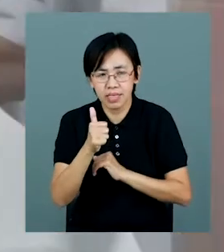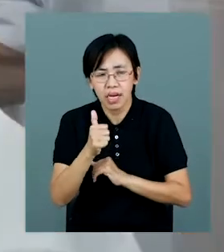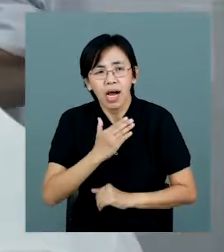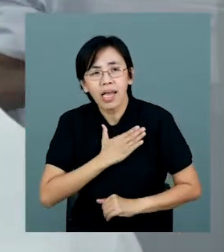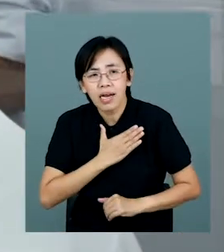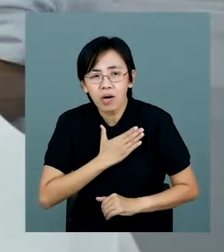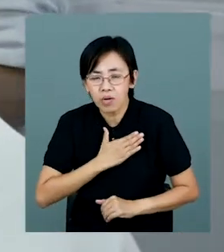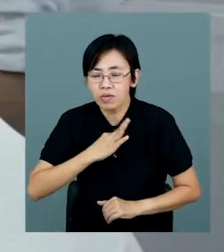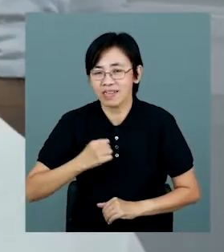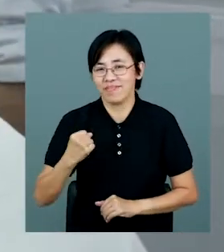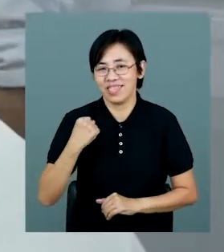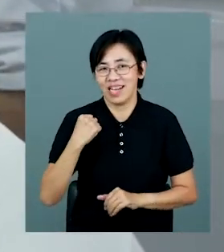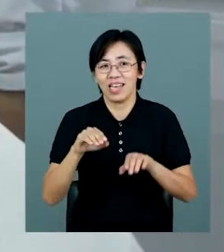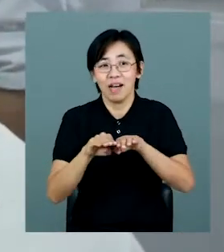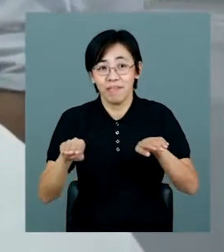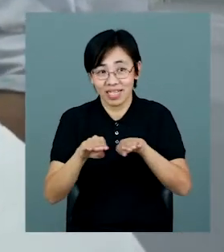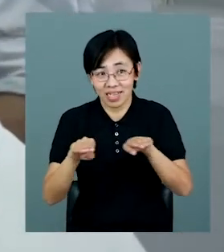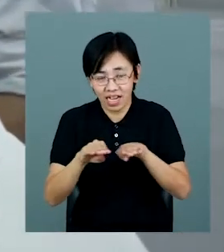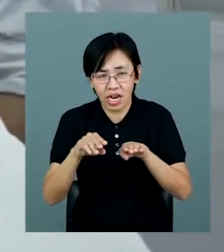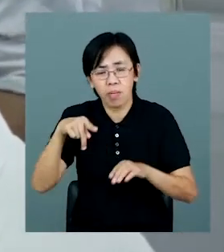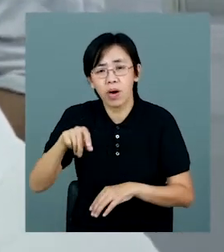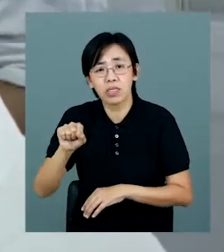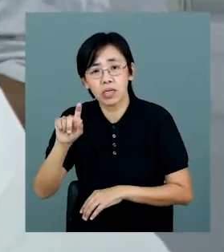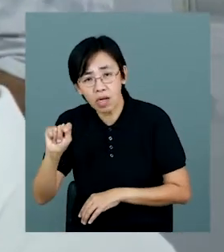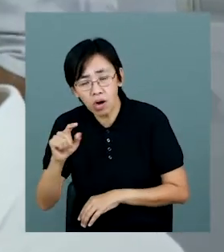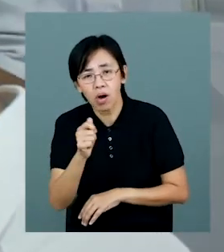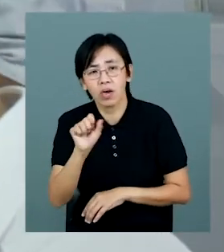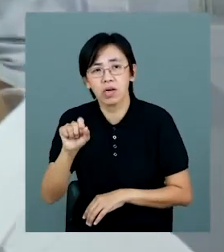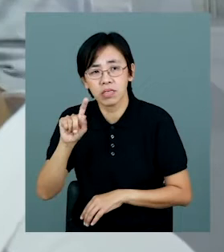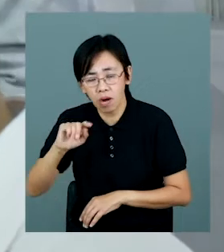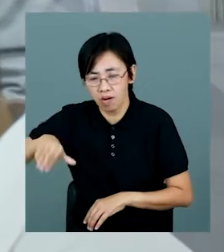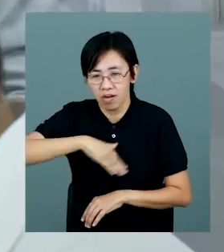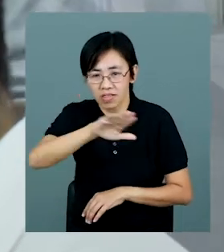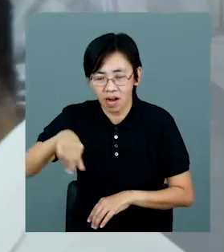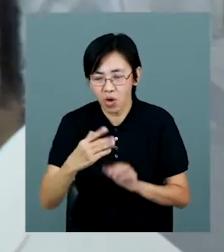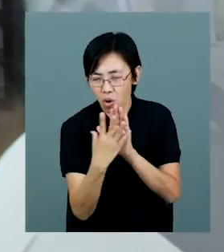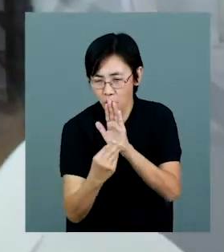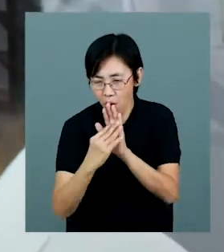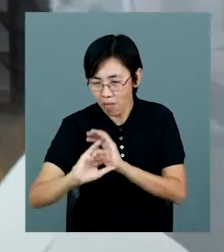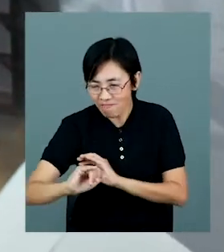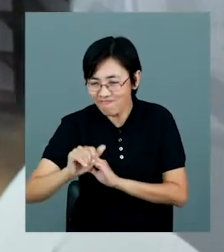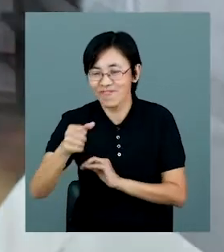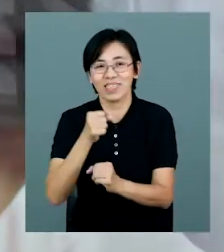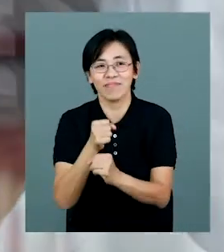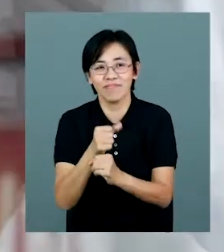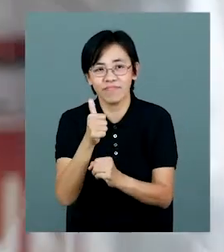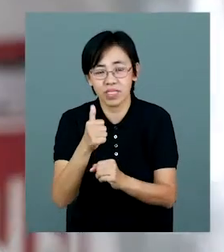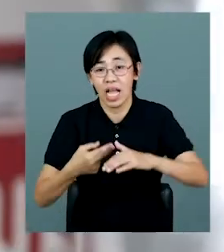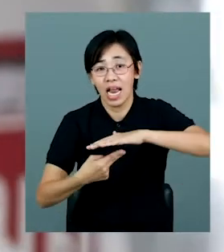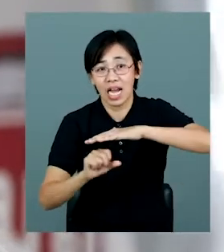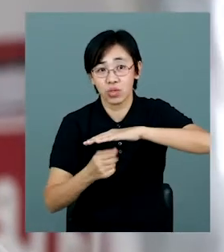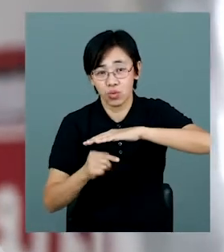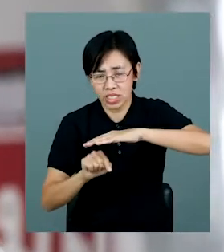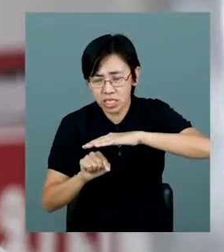มันทำให้เราค่อนข้างเหมือนมั่นใจในมาตรฐานว่าอย่างน้อยพสต.อสต.ทุกคนจะต้องผ่านการอบรมมาก่อนคือตั